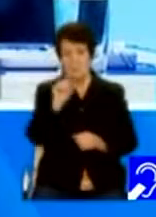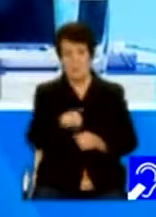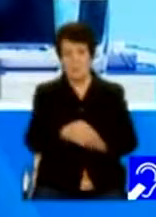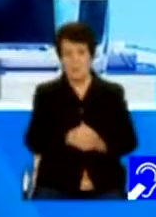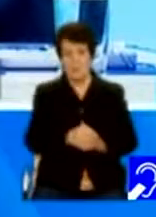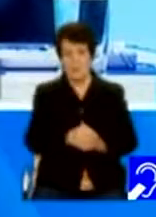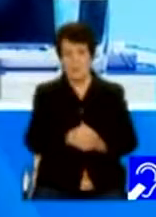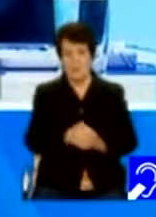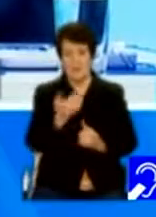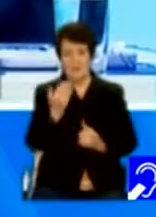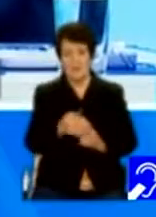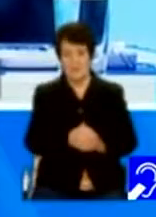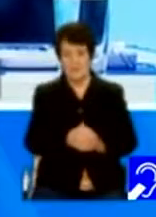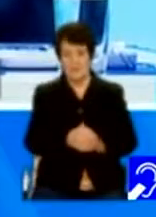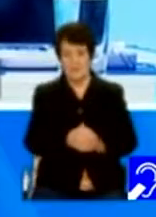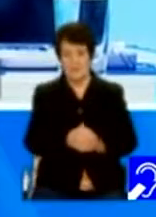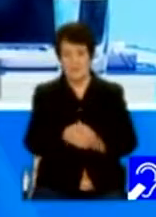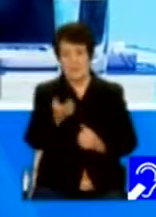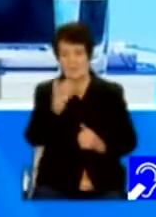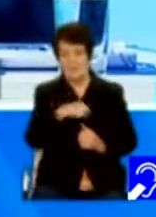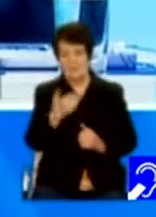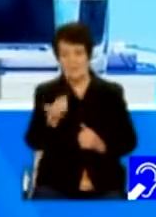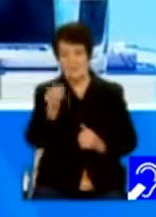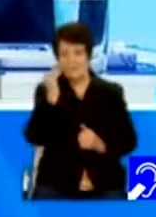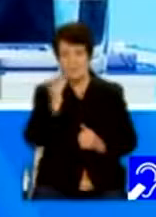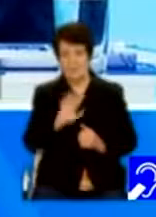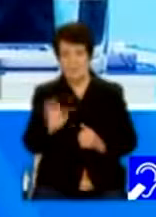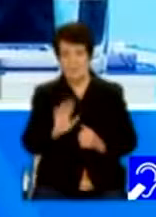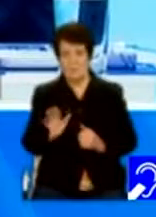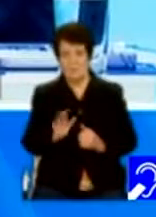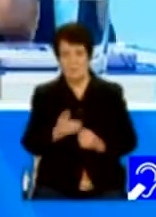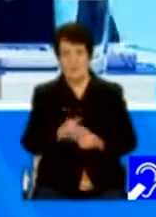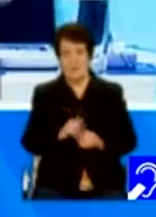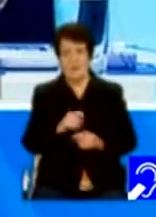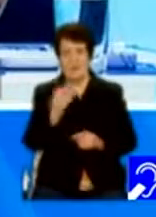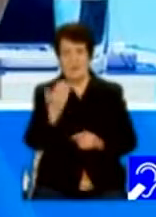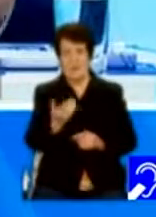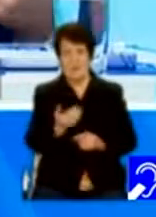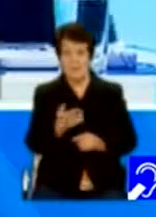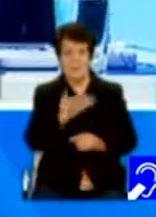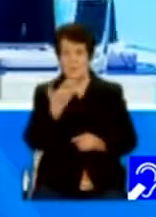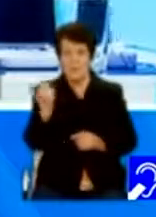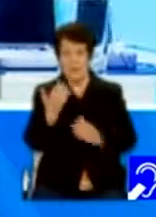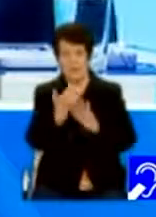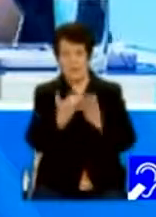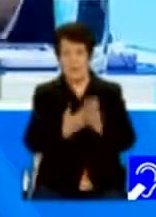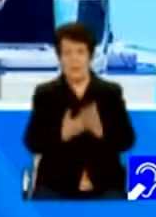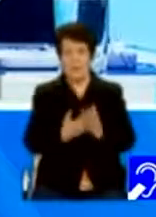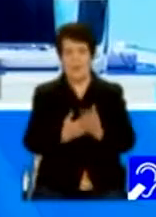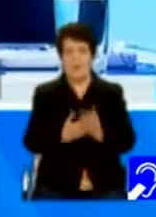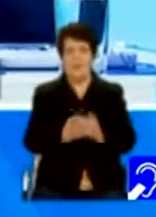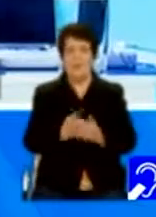Criva. Scopul domnului Costiuc nu este să-și prezinte programul, deoarece el nu are un program electoral.